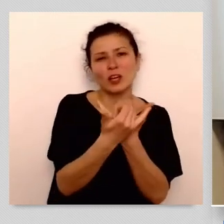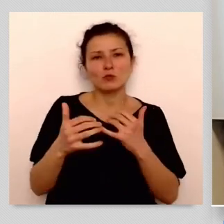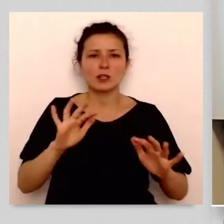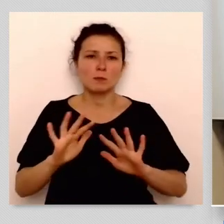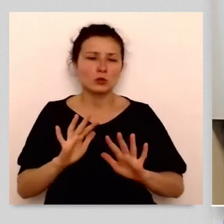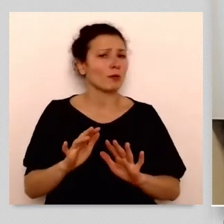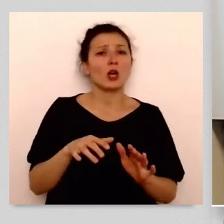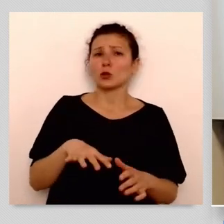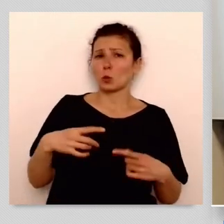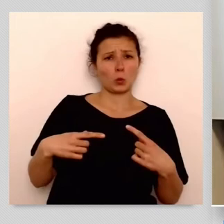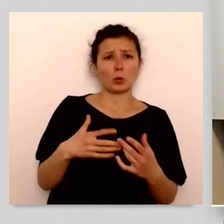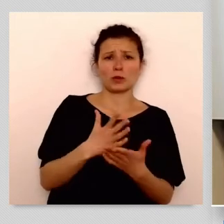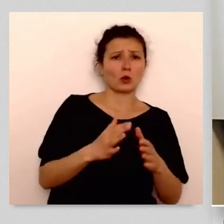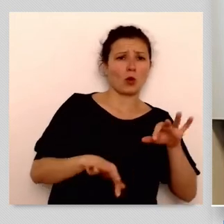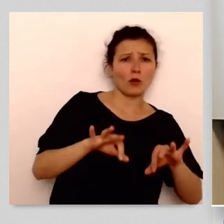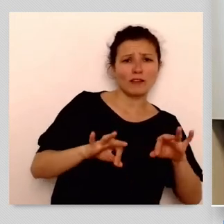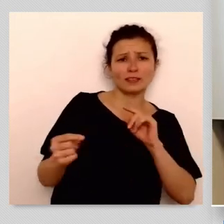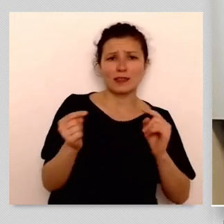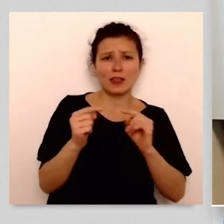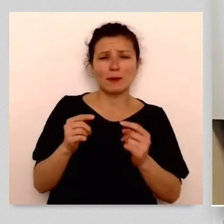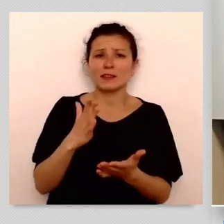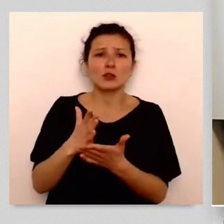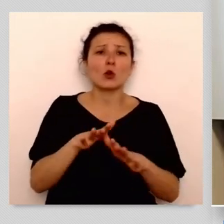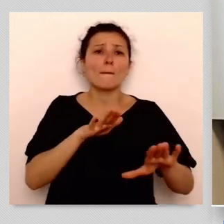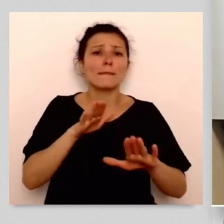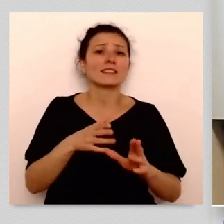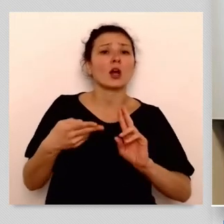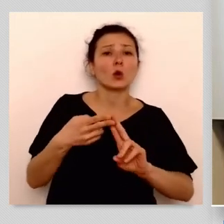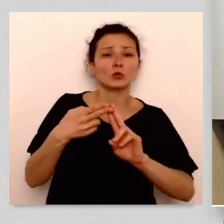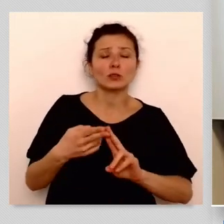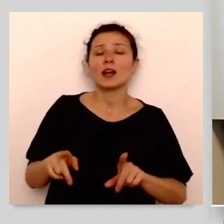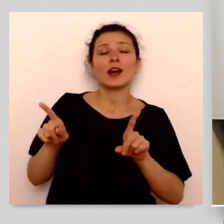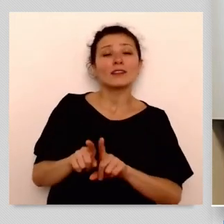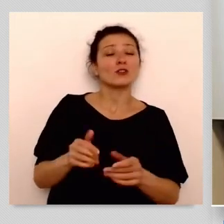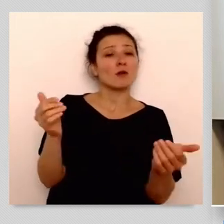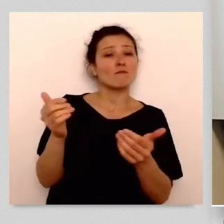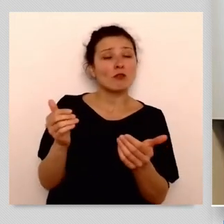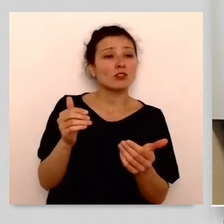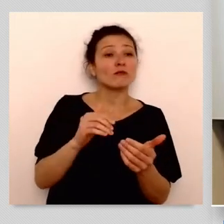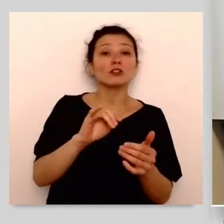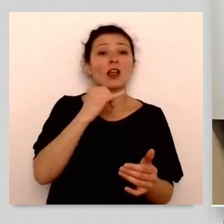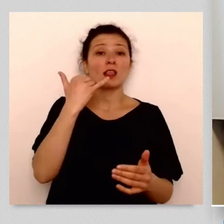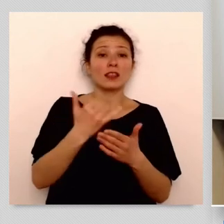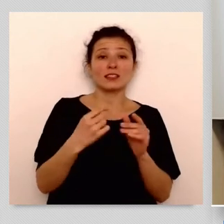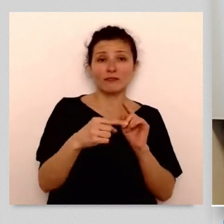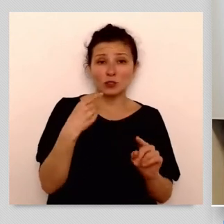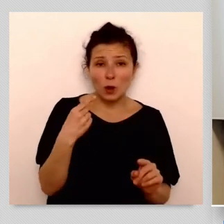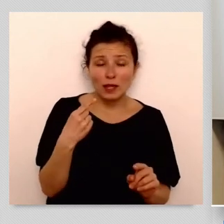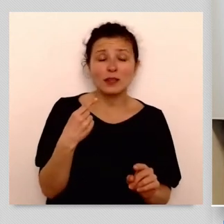nie tylko debaty, nie tylko punkty konsultacyjne, ale również możliwość wypowiedzi listownej, możliwość